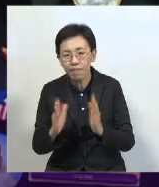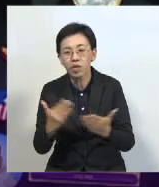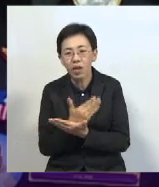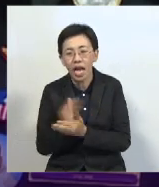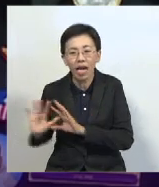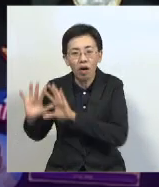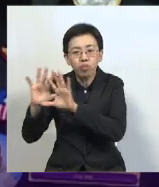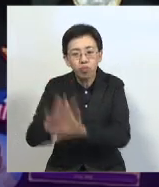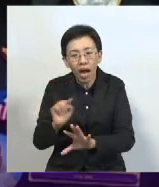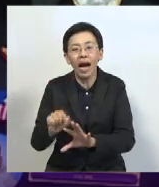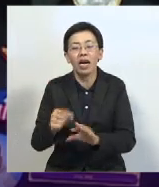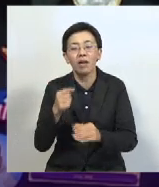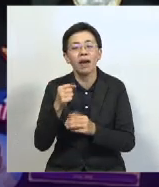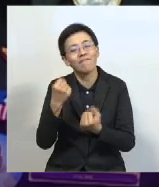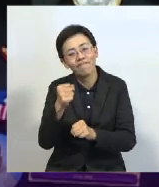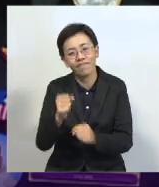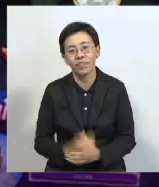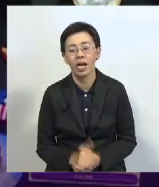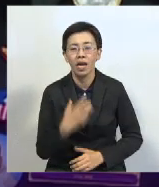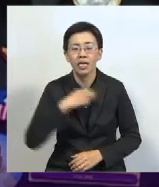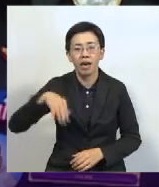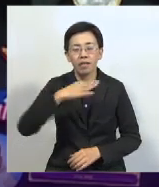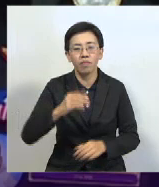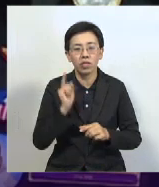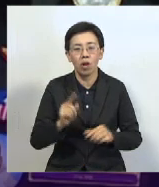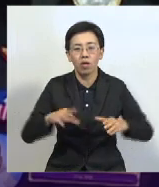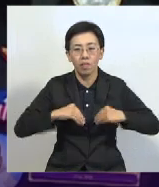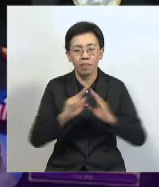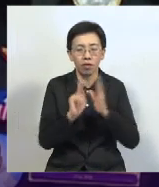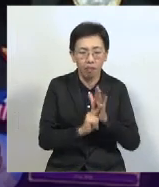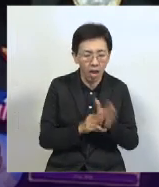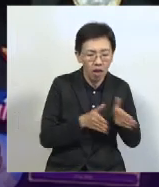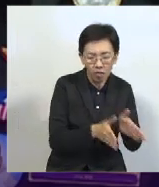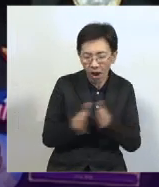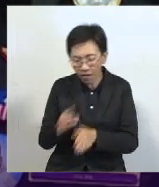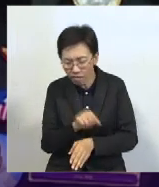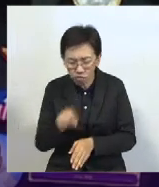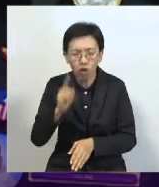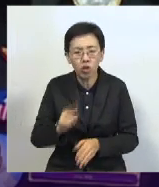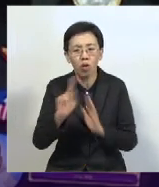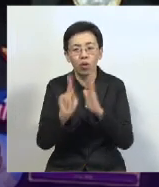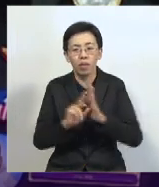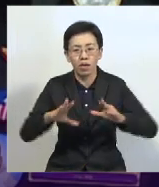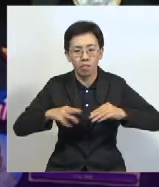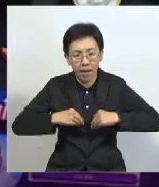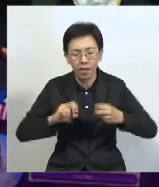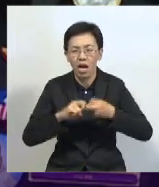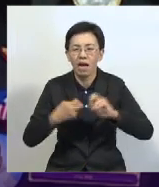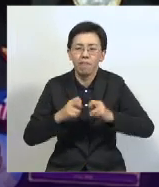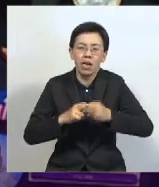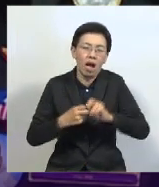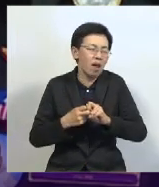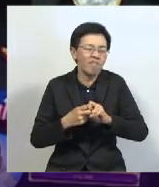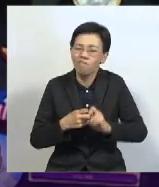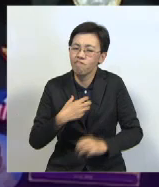ขึ้นมานะครับพร้อมกับแนะนำให้ทุกฝ่ายนั้นเคารพกฎหมายไม่ว่าจะเป็นฝ่ายใดเพื่อไม่ทำให้สถานการณ์ในประเทศนั้นแย่ล